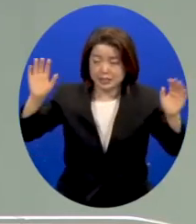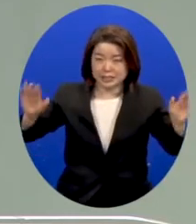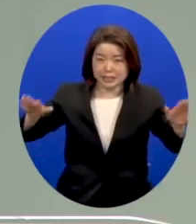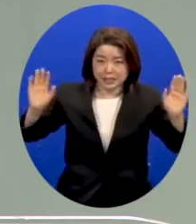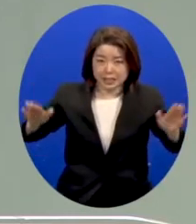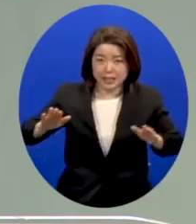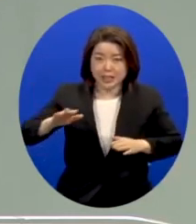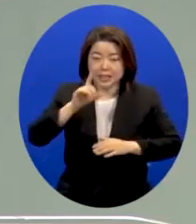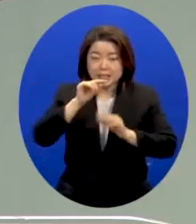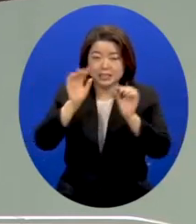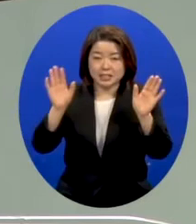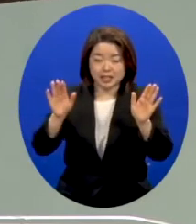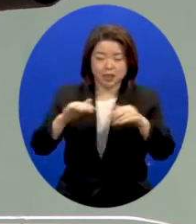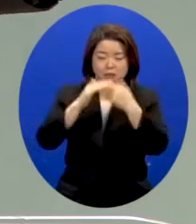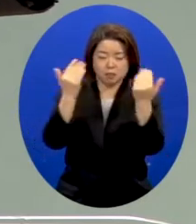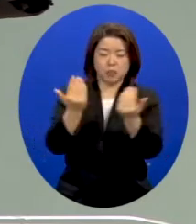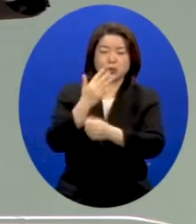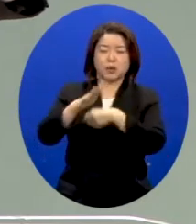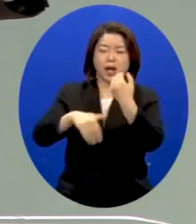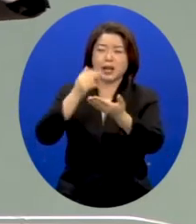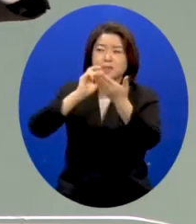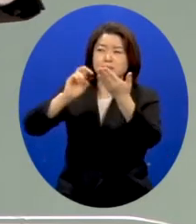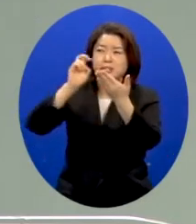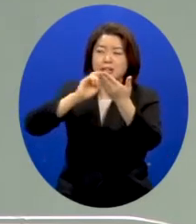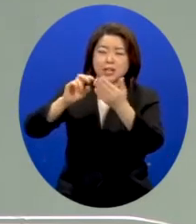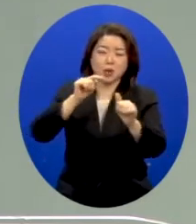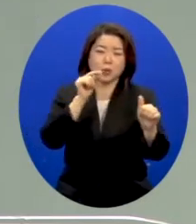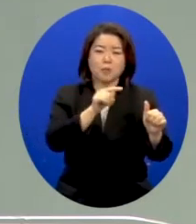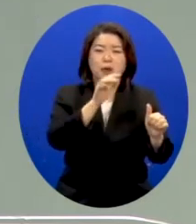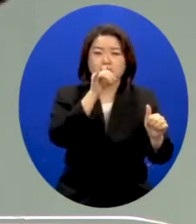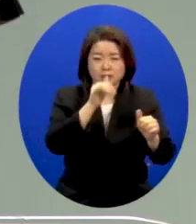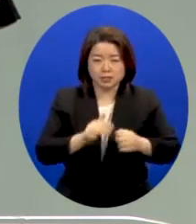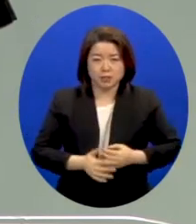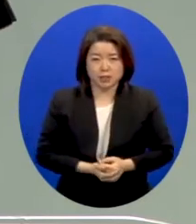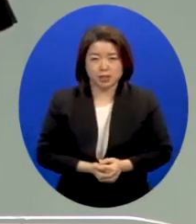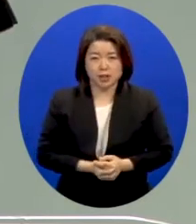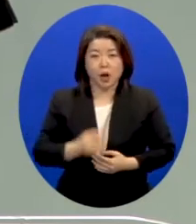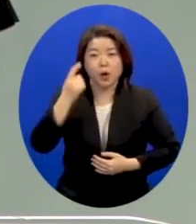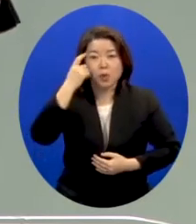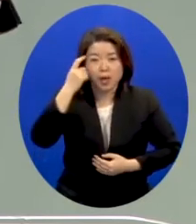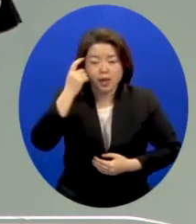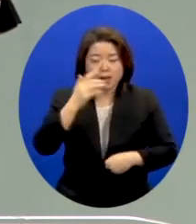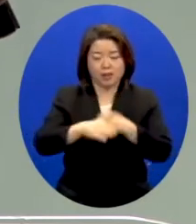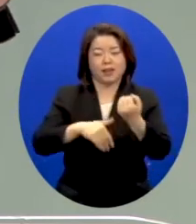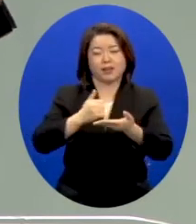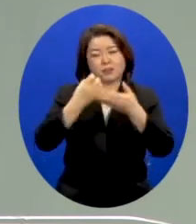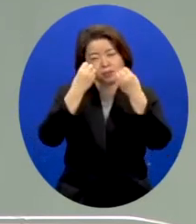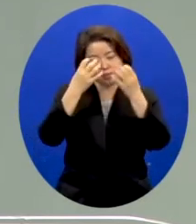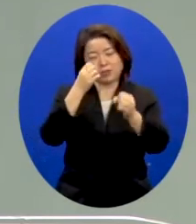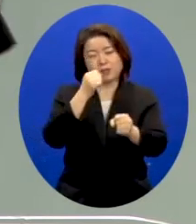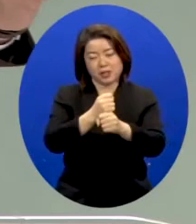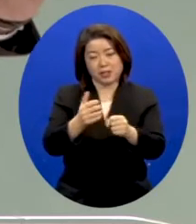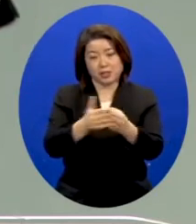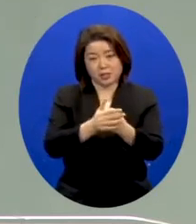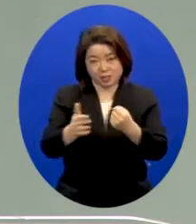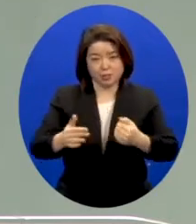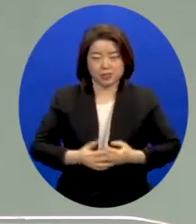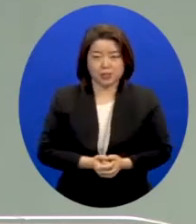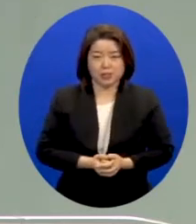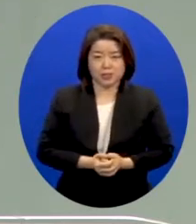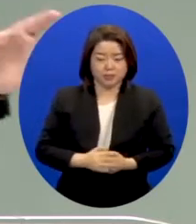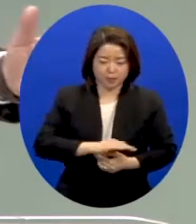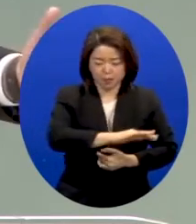하나님을 찬양하라 고 말한 겁니다 하나님이 창조하셨다 는 거죠 이 5주